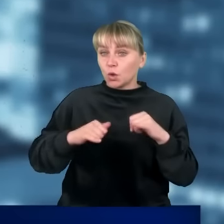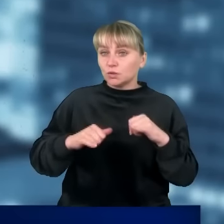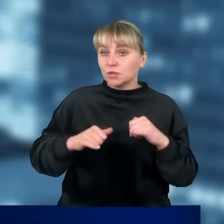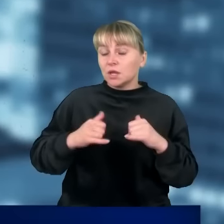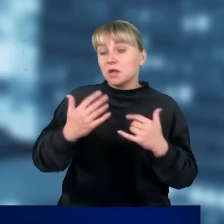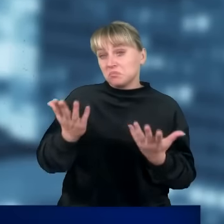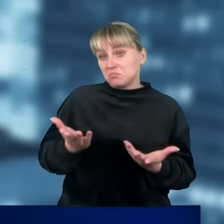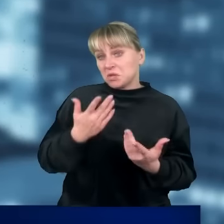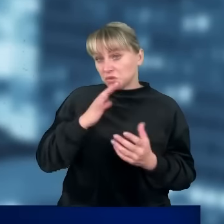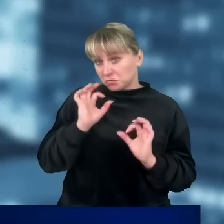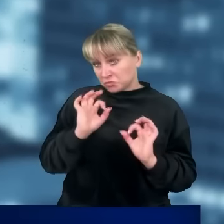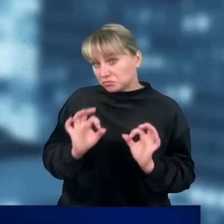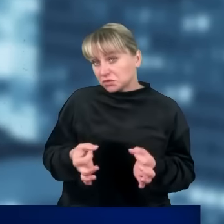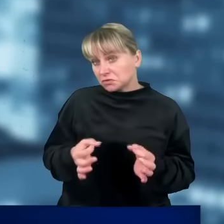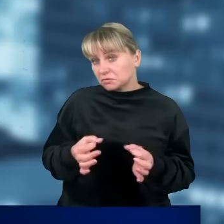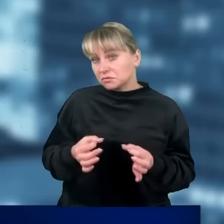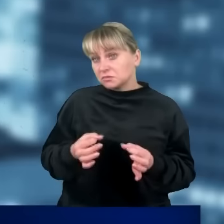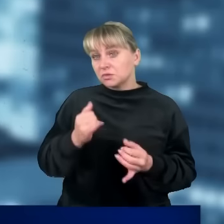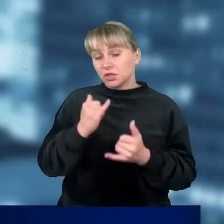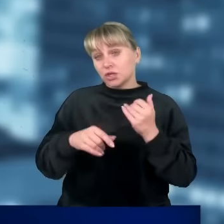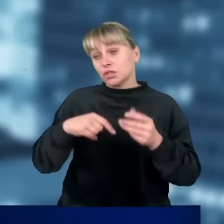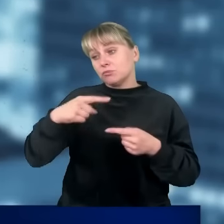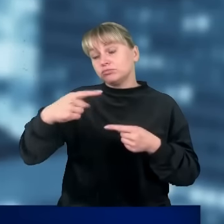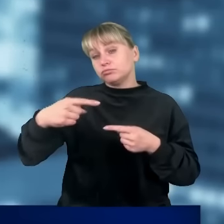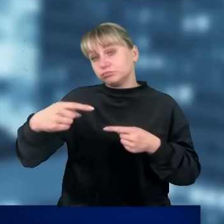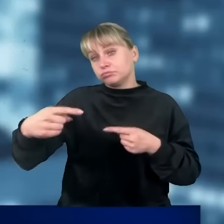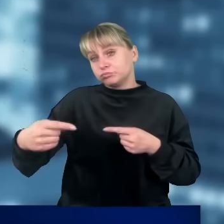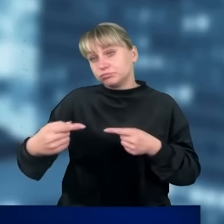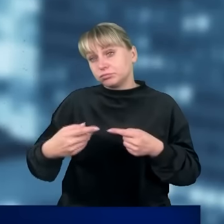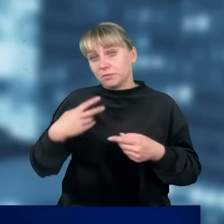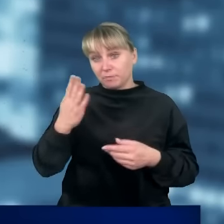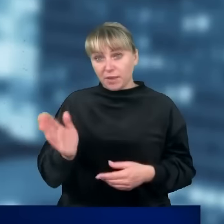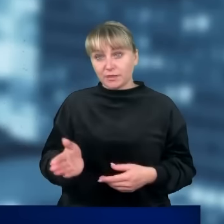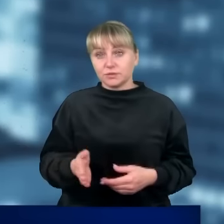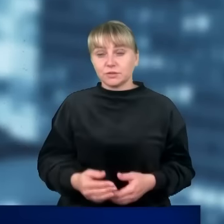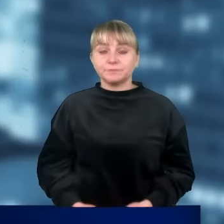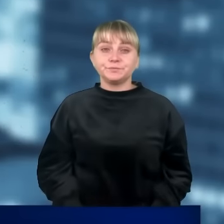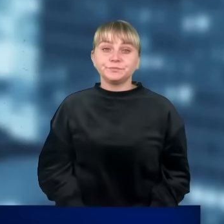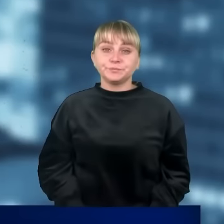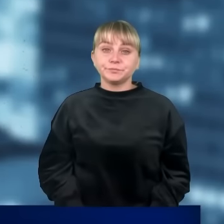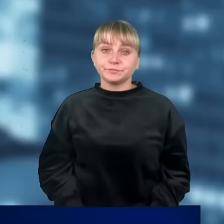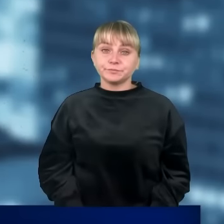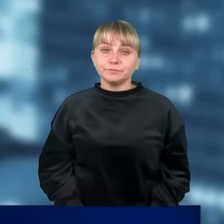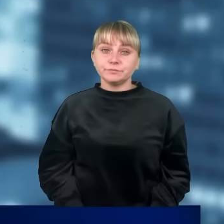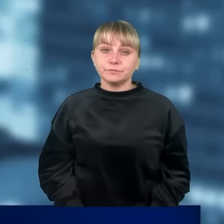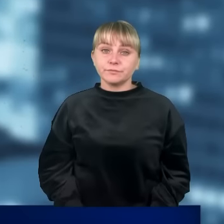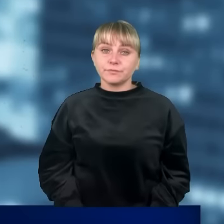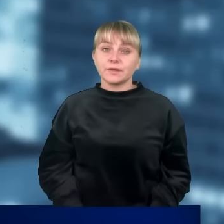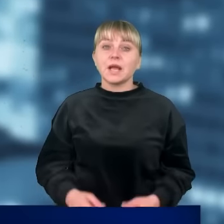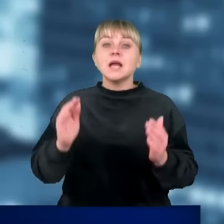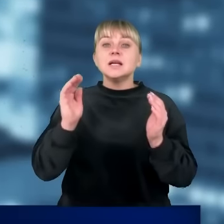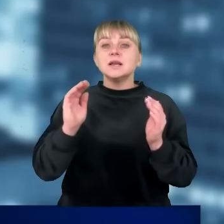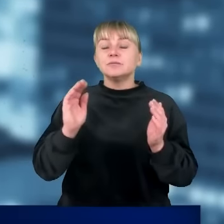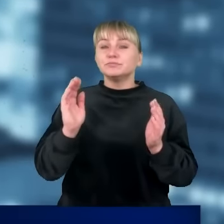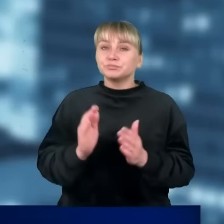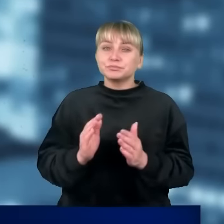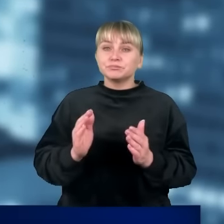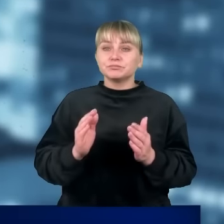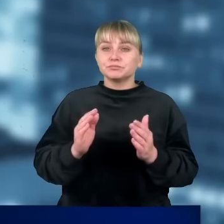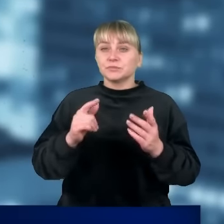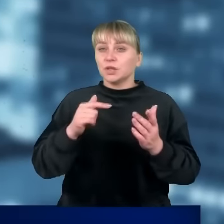pochylał, jeżeli on się potwierdzi w kolejnych okresach. Tak odpowiedziała pani minister. Spada głównie sprzedaż rzeczy, które nie są artykułami